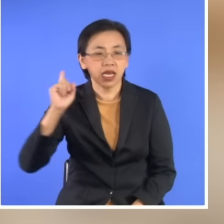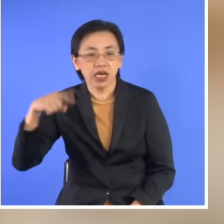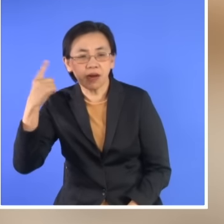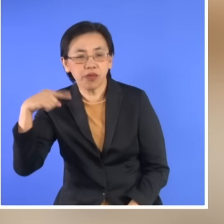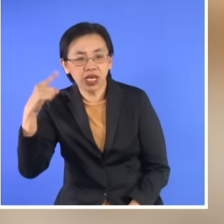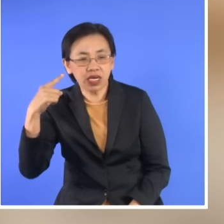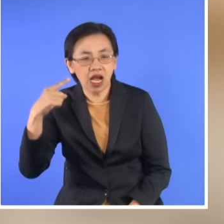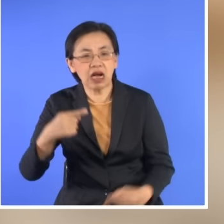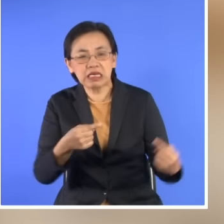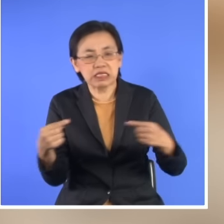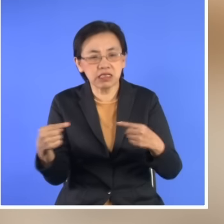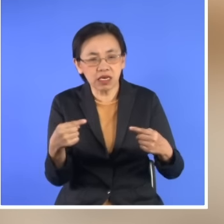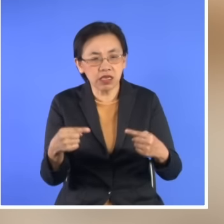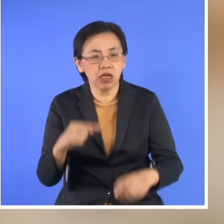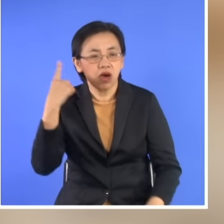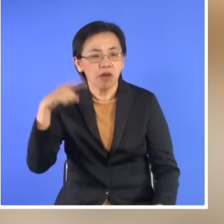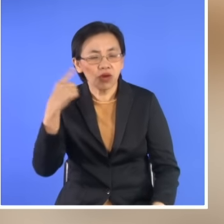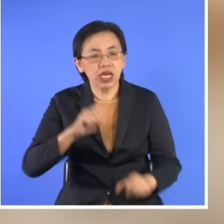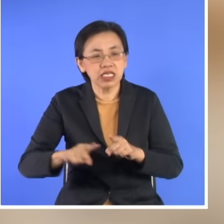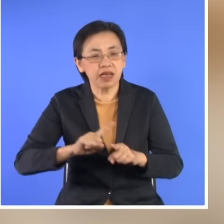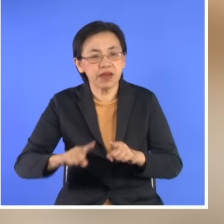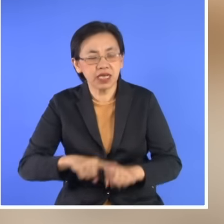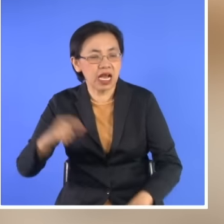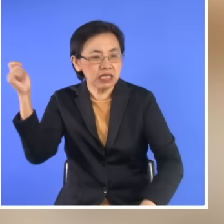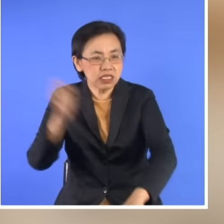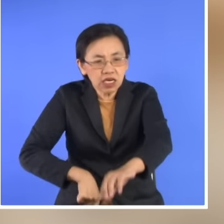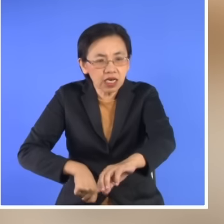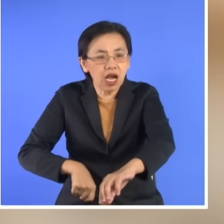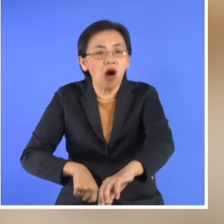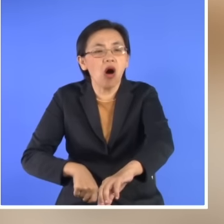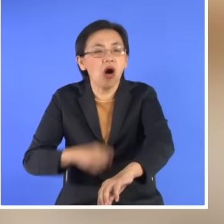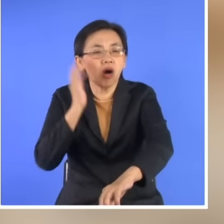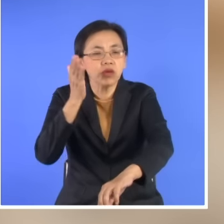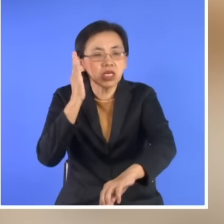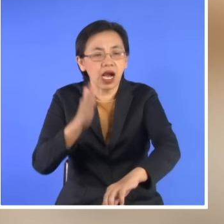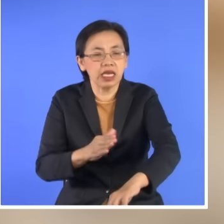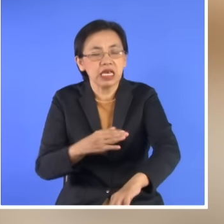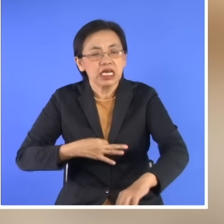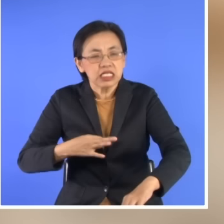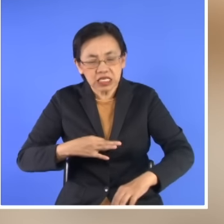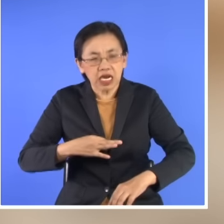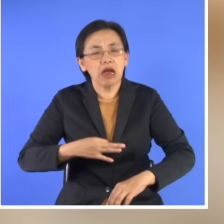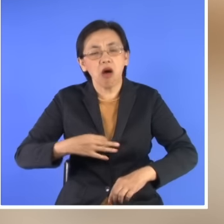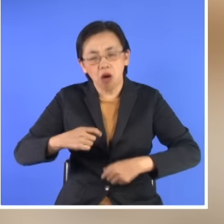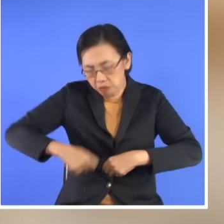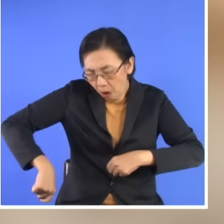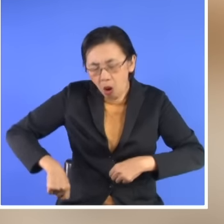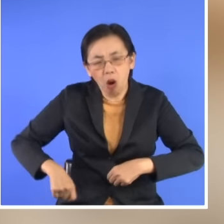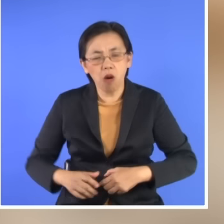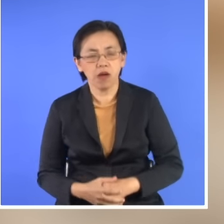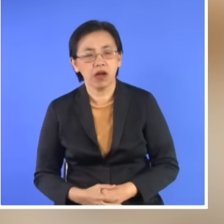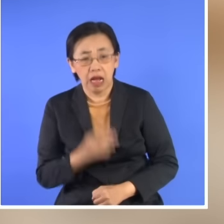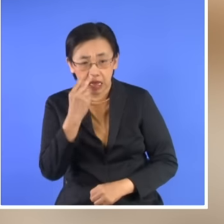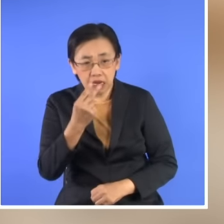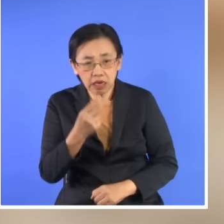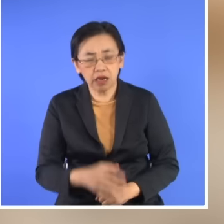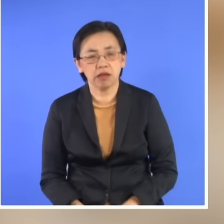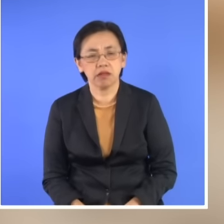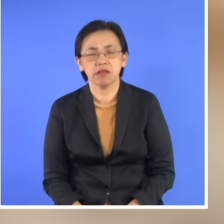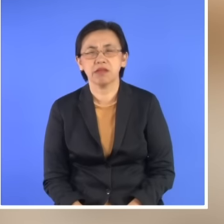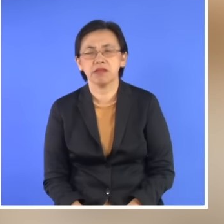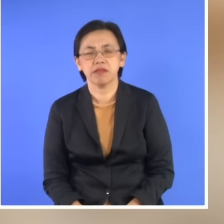ปุ๊บจังหวะนึงผู้หญิงใช้มีดเฉือนเข้าไปที่แขนเสื้อของฝ่ายชายจนเสื้อเนี่ยขาดหลุดลุ่ยไปเลยนะและเห็นมคะคือใน